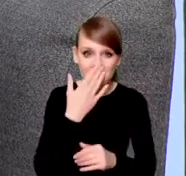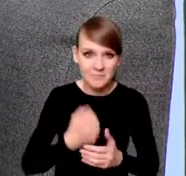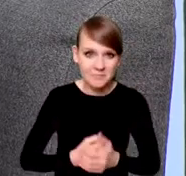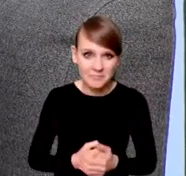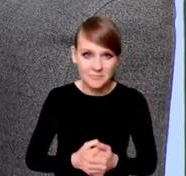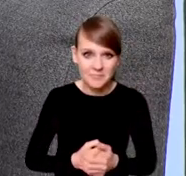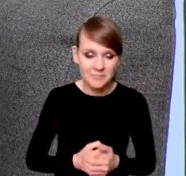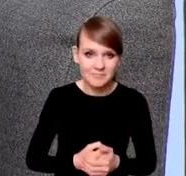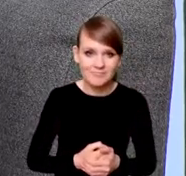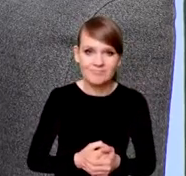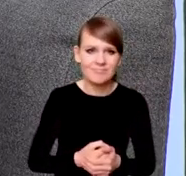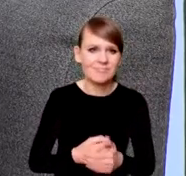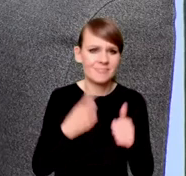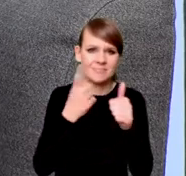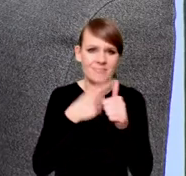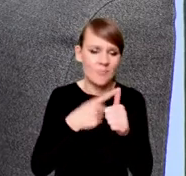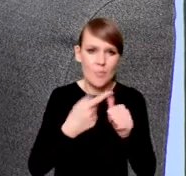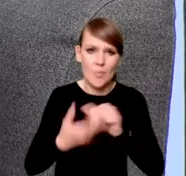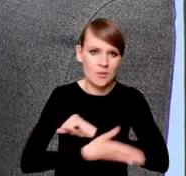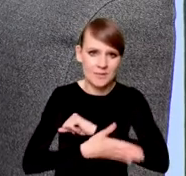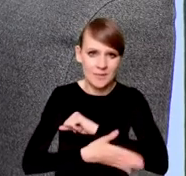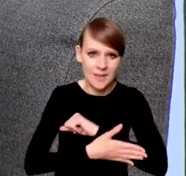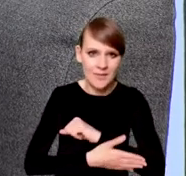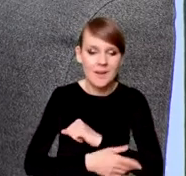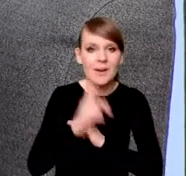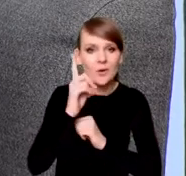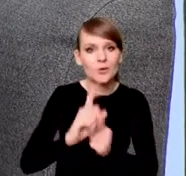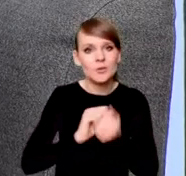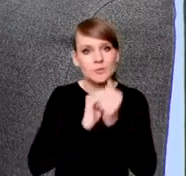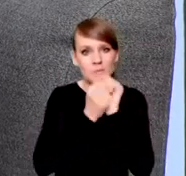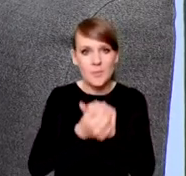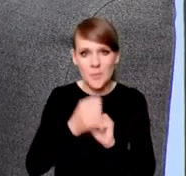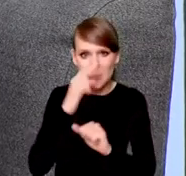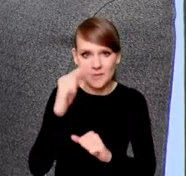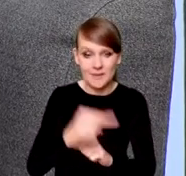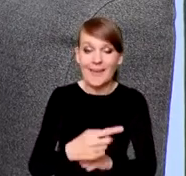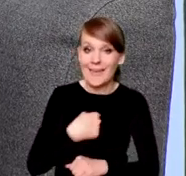podstawowej rzeczy. Zmienić perspektywę ja na perspektywę my.